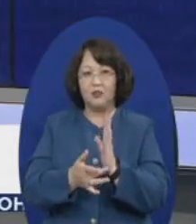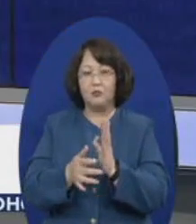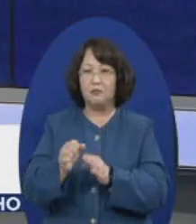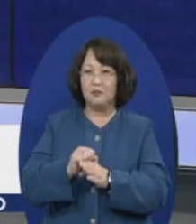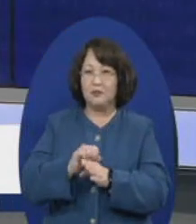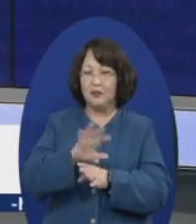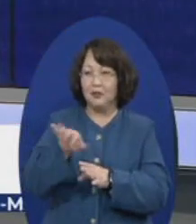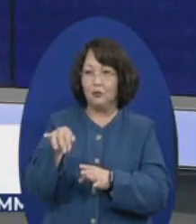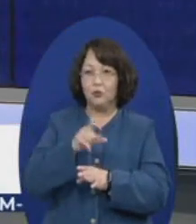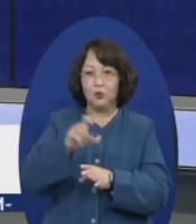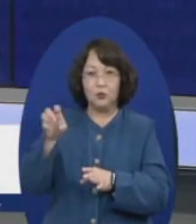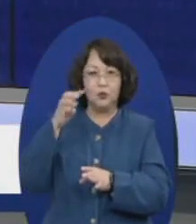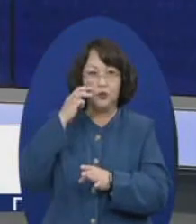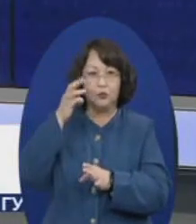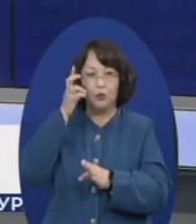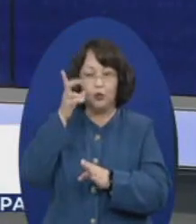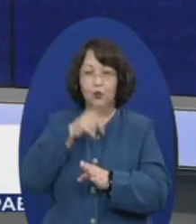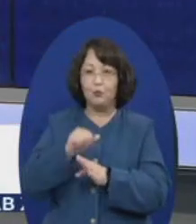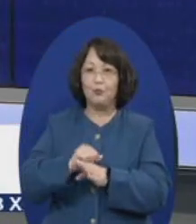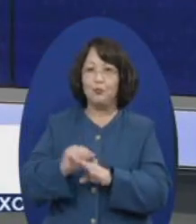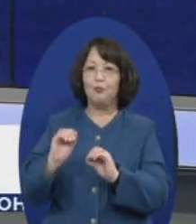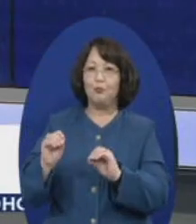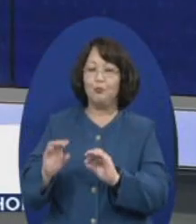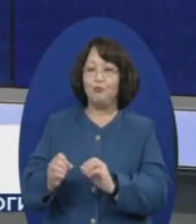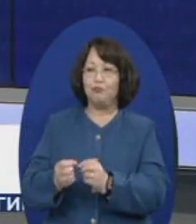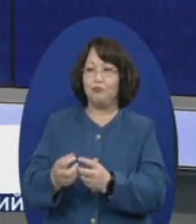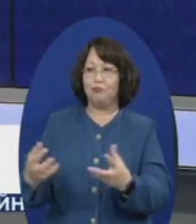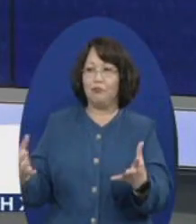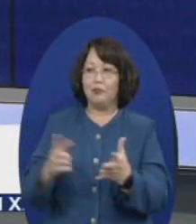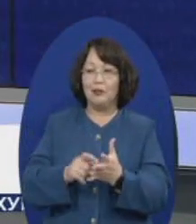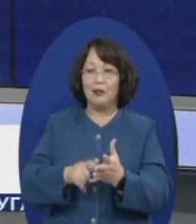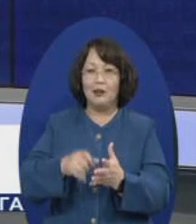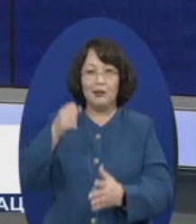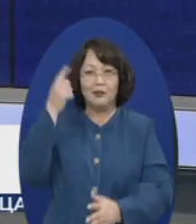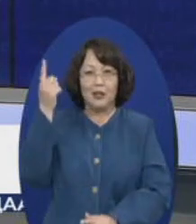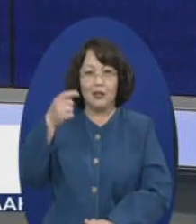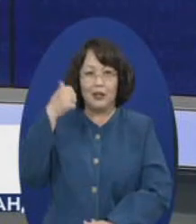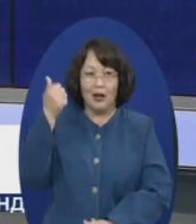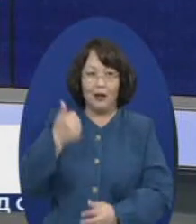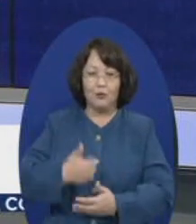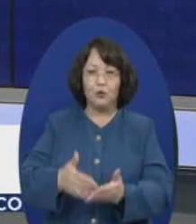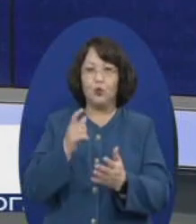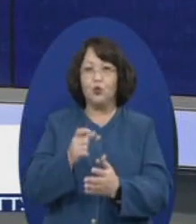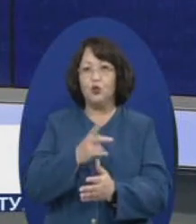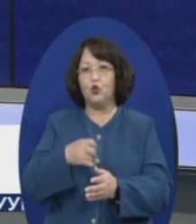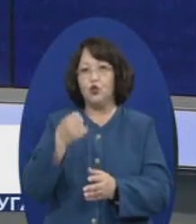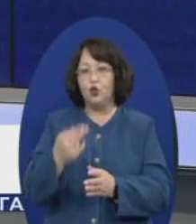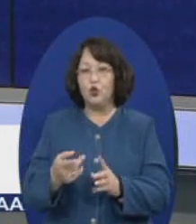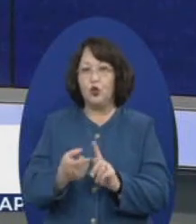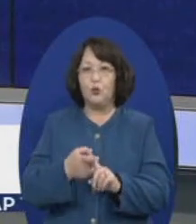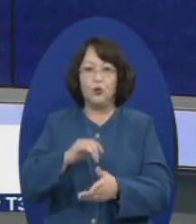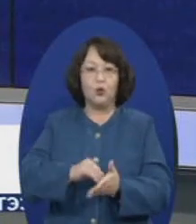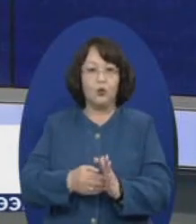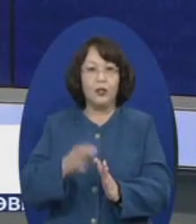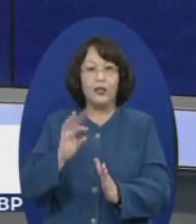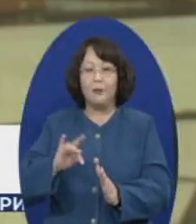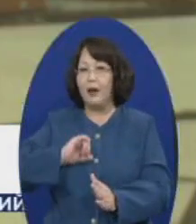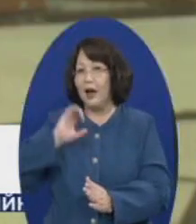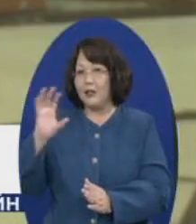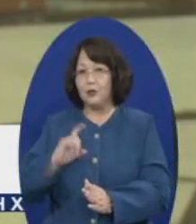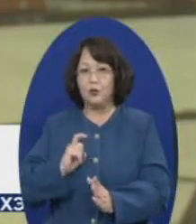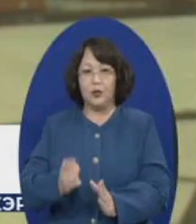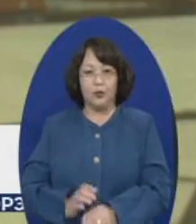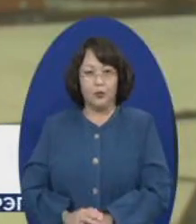юм. За, үүнтэй холбогдуулан цахилгаан хангамж болон хүний нөөц дээр ямар тодорхой төлөвлөгөө тусаж байгаа вэ гэдэг мэдээллийг их сурвалжуудын ярилцлагаар одоо